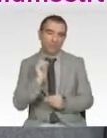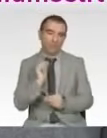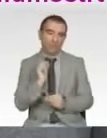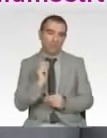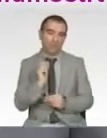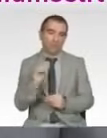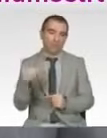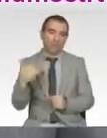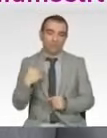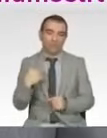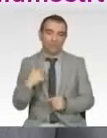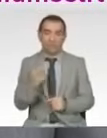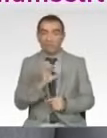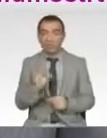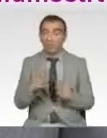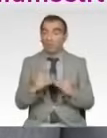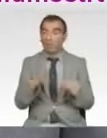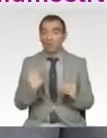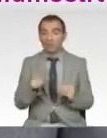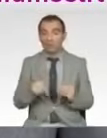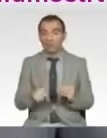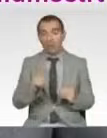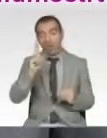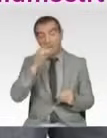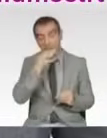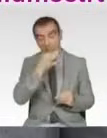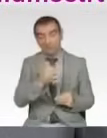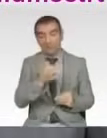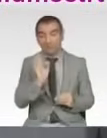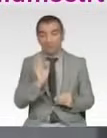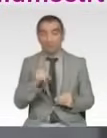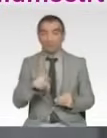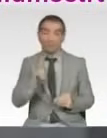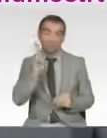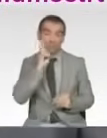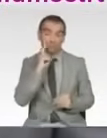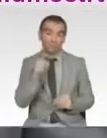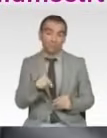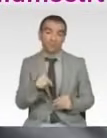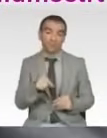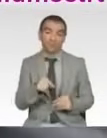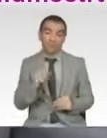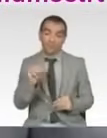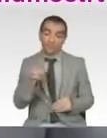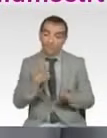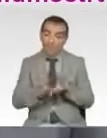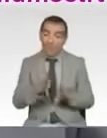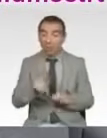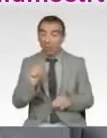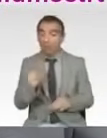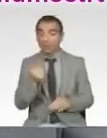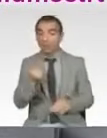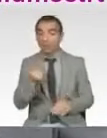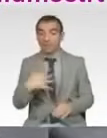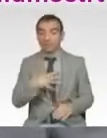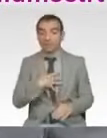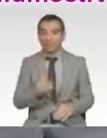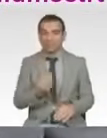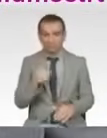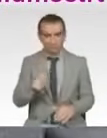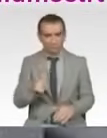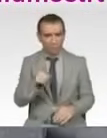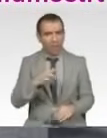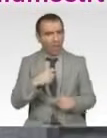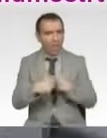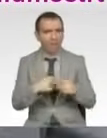korusun. Bizde hiçbir zaman o yüzden kaybolmaz Allah'ın izniyle ama sonuçta değerlerimize gibi, sahip çıkacağız. Yani böyle azalma evet. Oluyor. Sizde nasıl böyle şeyler?